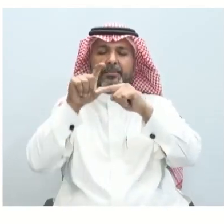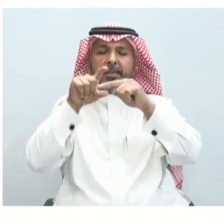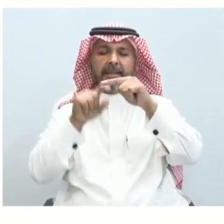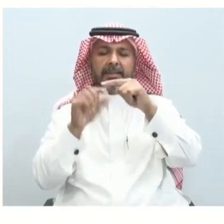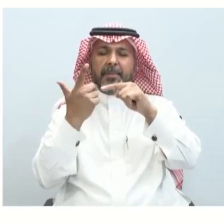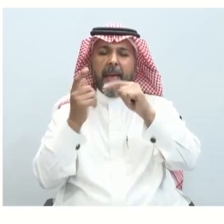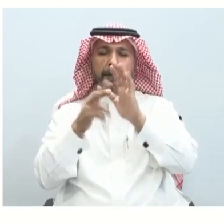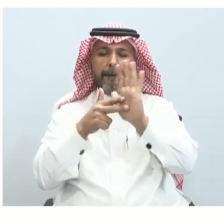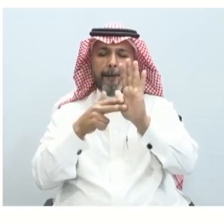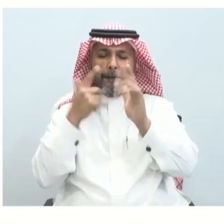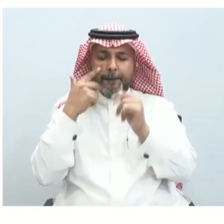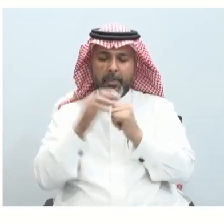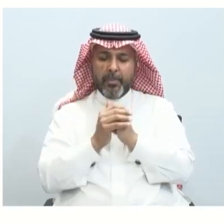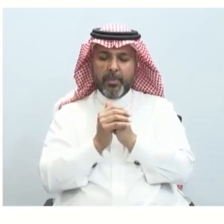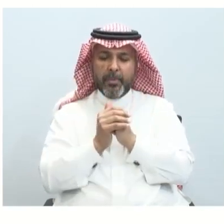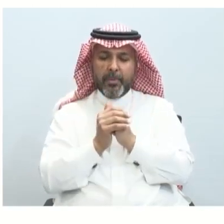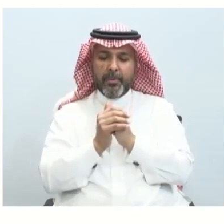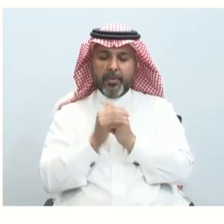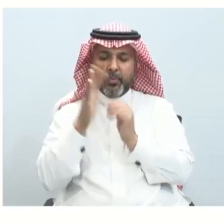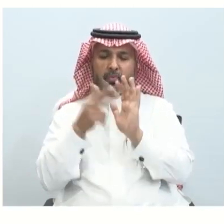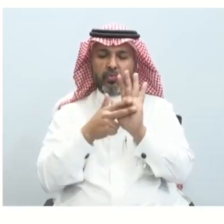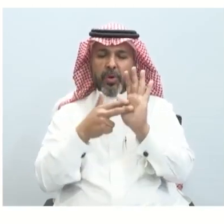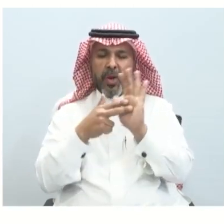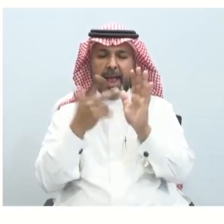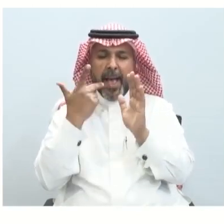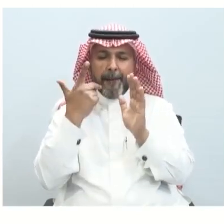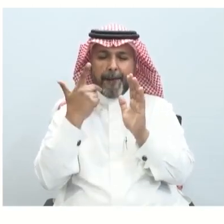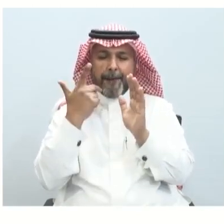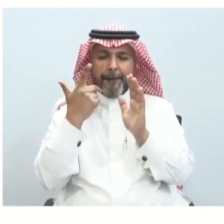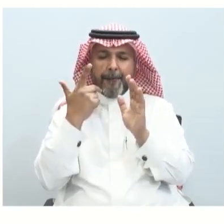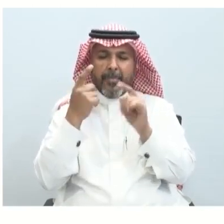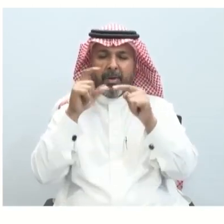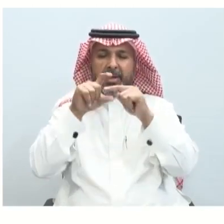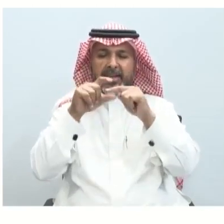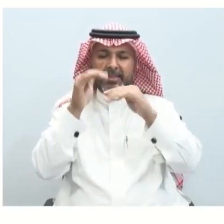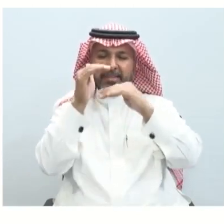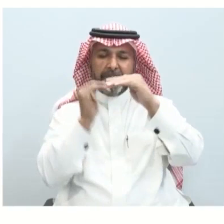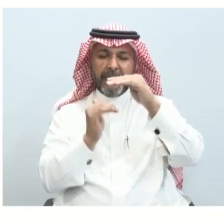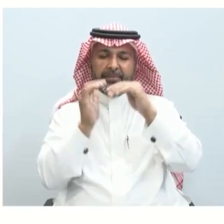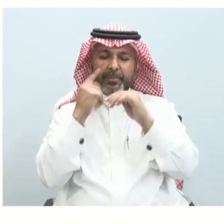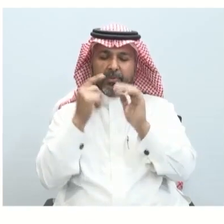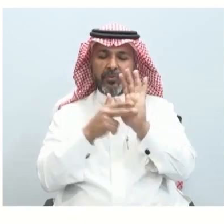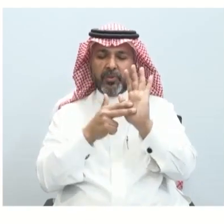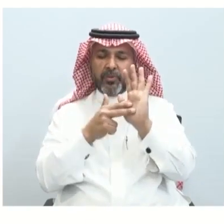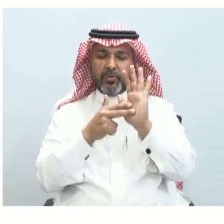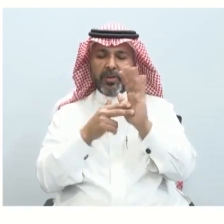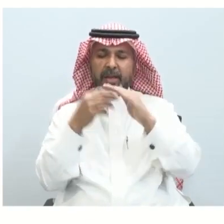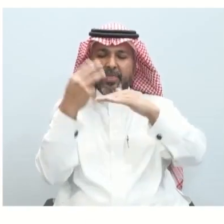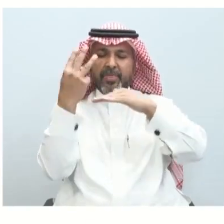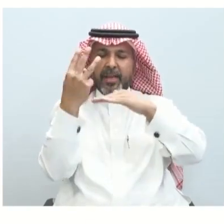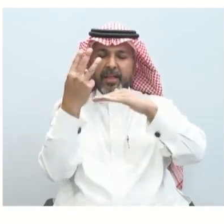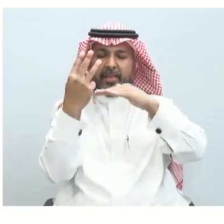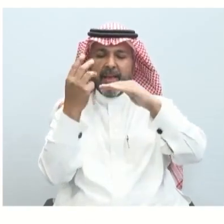الطول في العرض في الارتفاع ولا الناتج النهائي عندما نقسم مساحه على هذا الحجم يكون لدينا نسبه 3ه